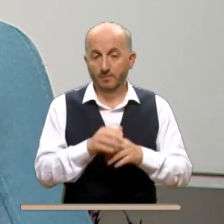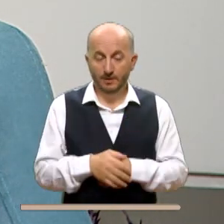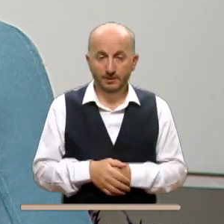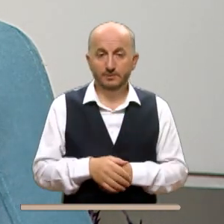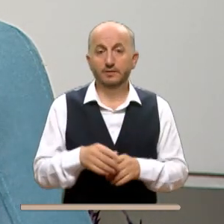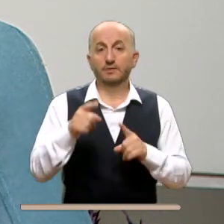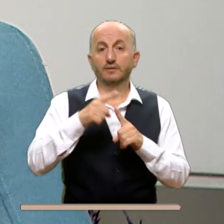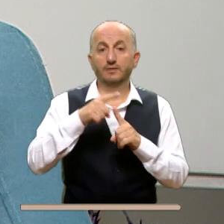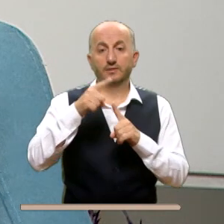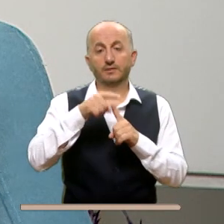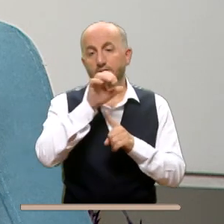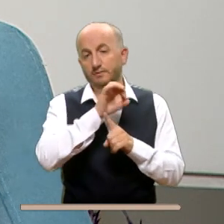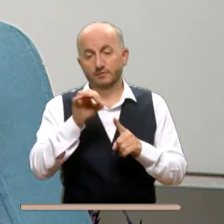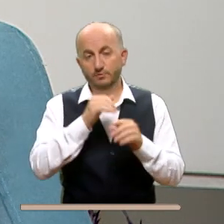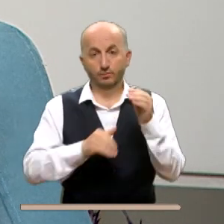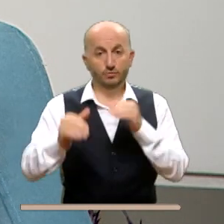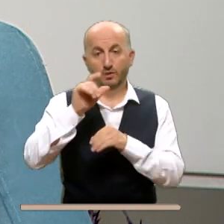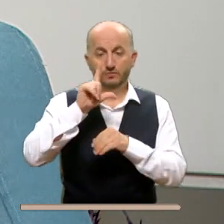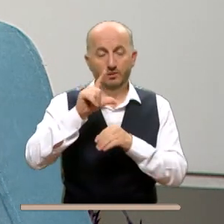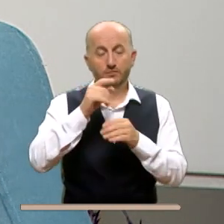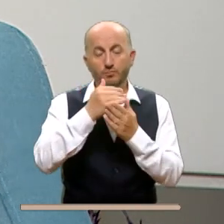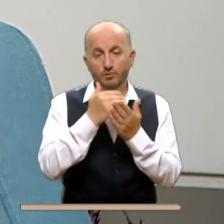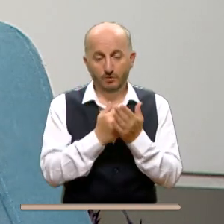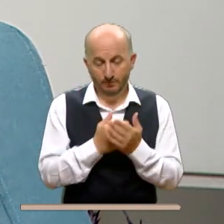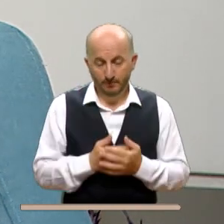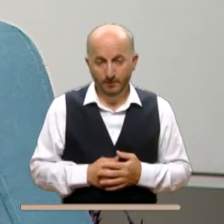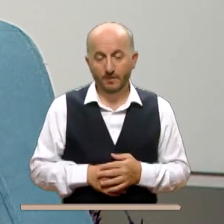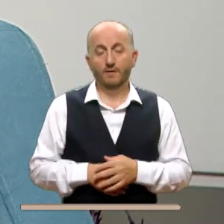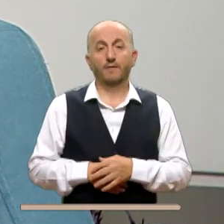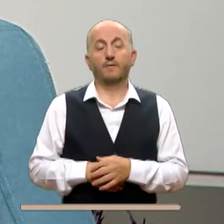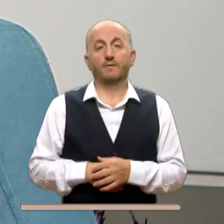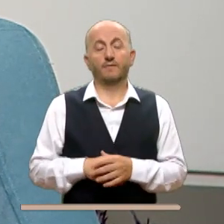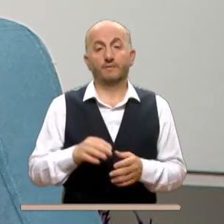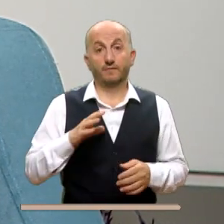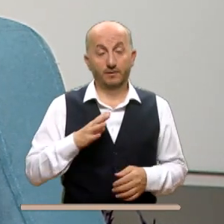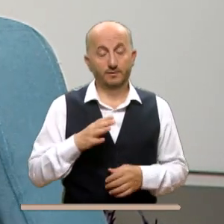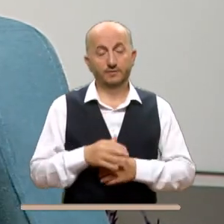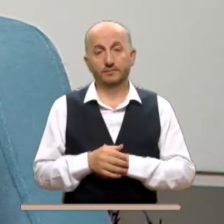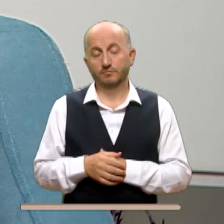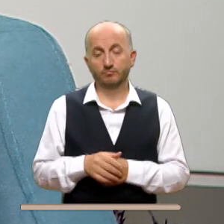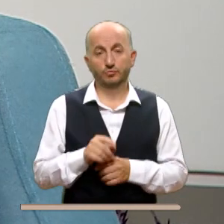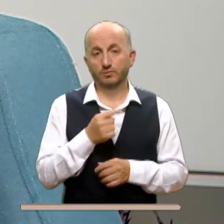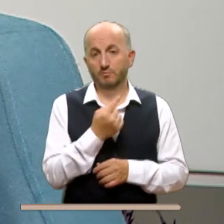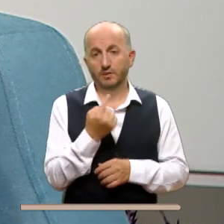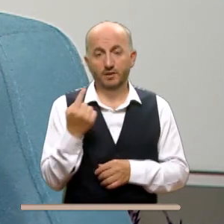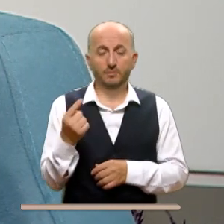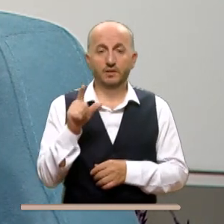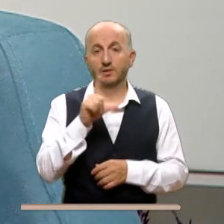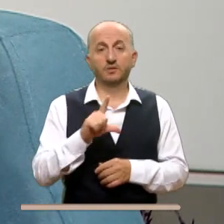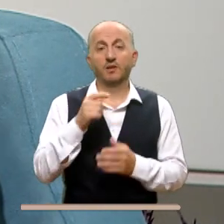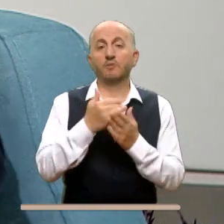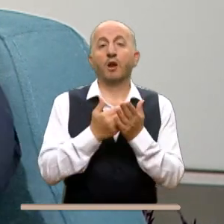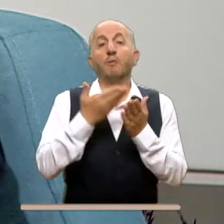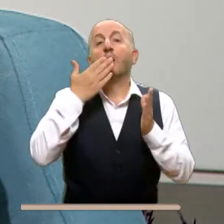tezli tezsiz yüksek lisans programımız, İslam ekonomisi ve finansı tezli tezsiz yüksek lisans programlarımız da biz. Bunların birebir lisans programları yok